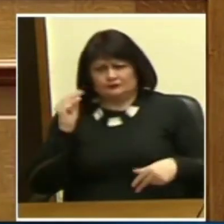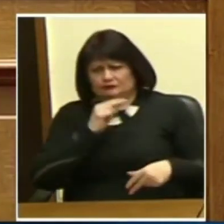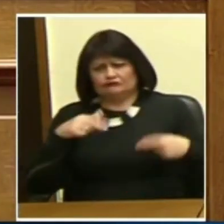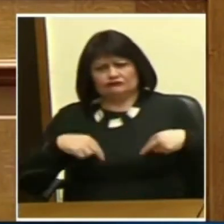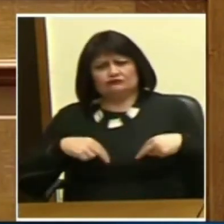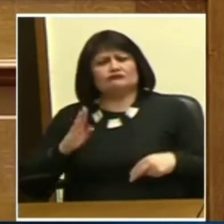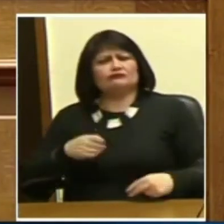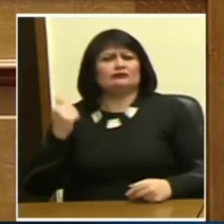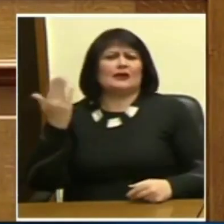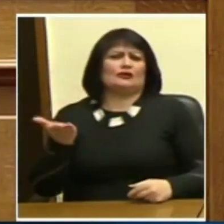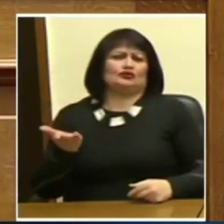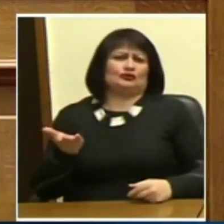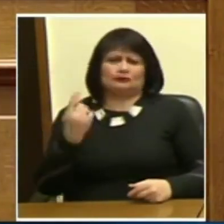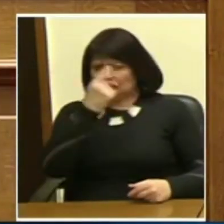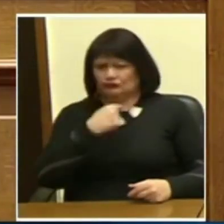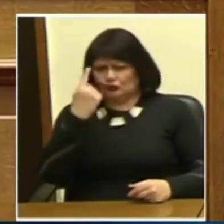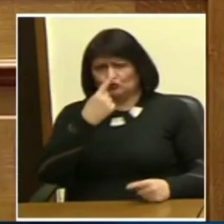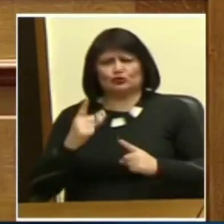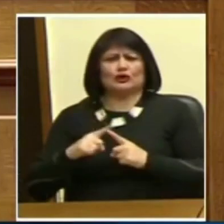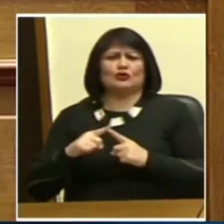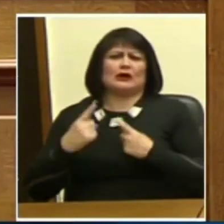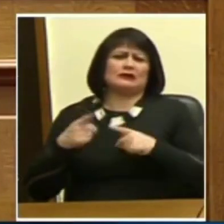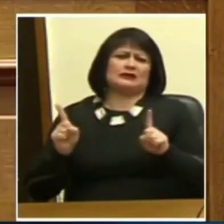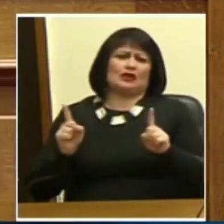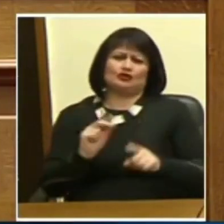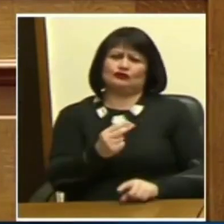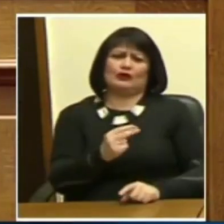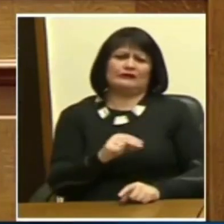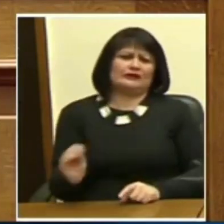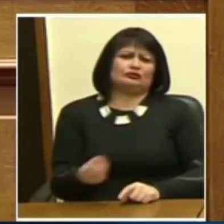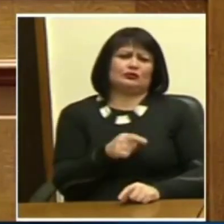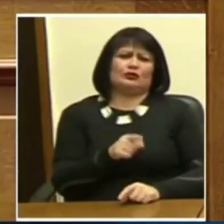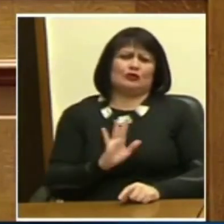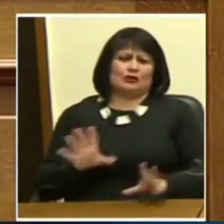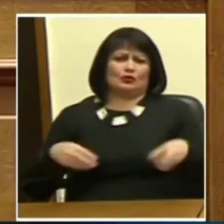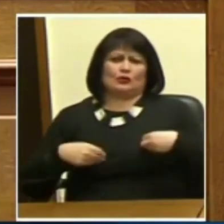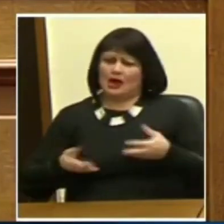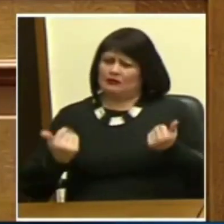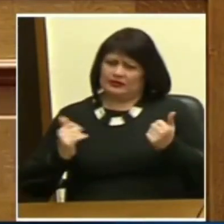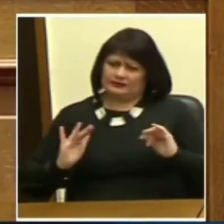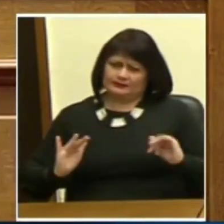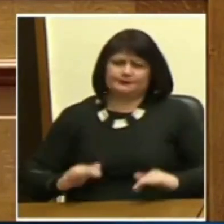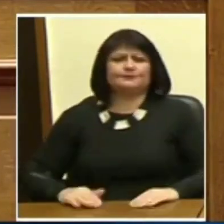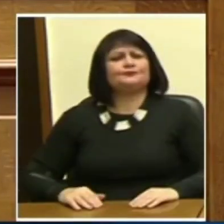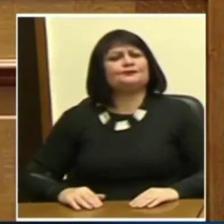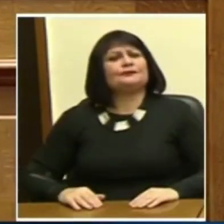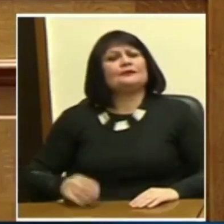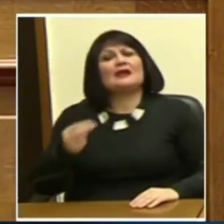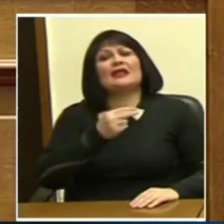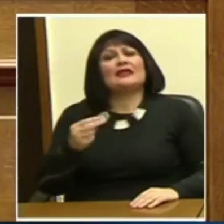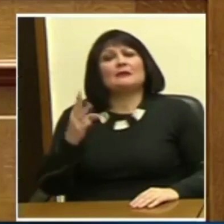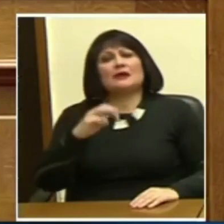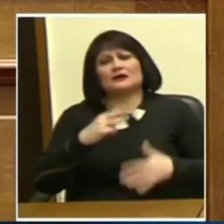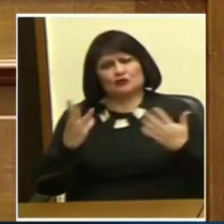να αποτελούν τεχνοκράτες. Επομένως, δεν θα μπορούσαμε να το δεχτούμε. Τώρα, ως προς το άρθρο 38 και